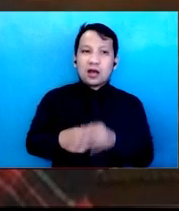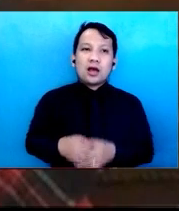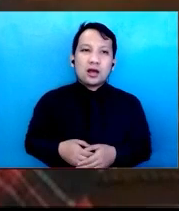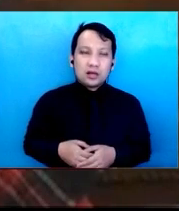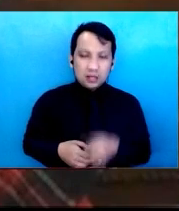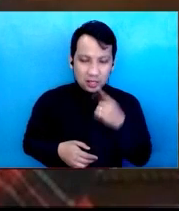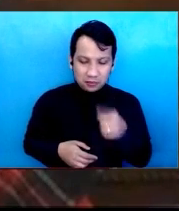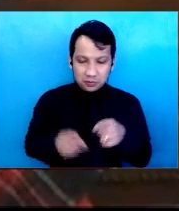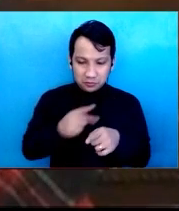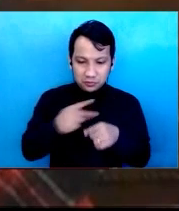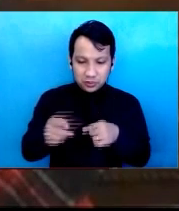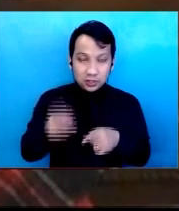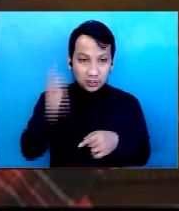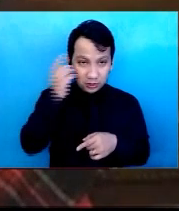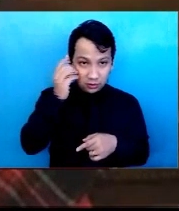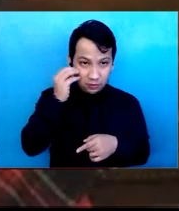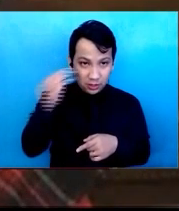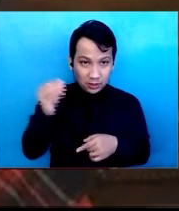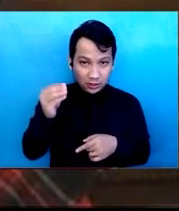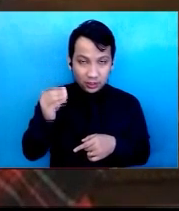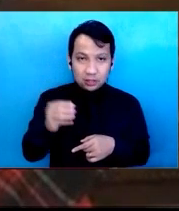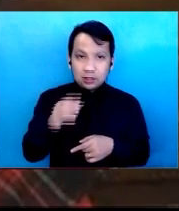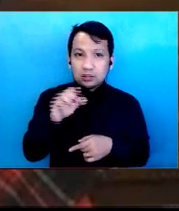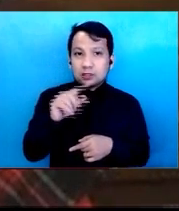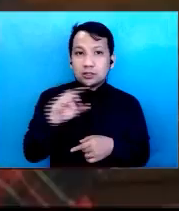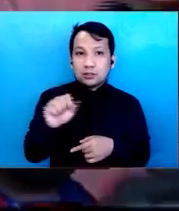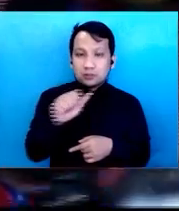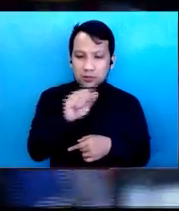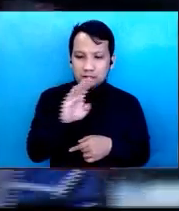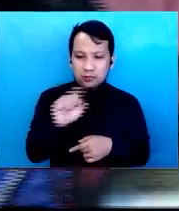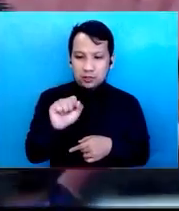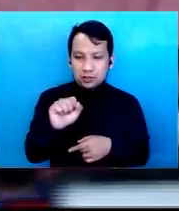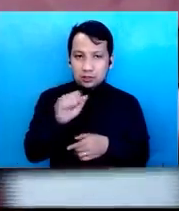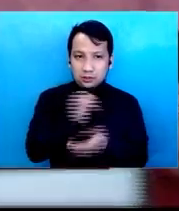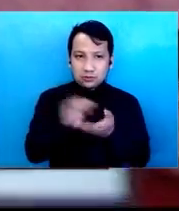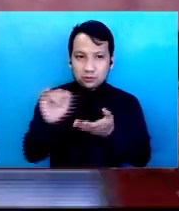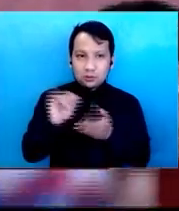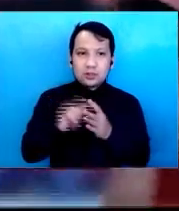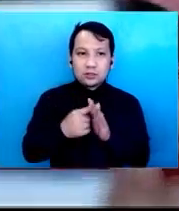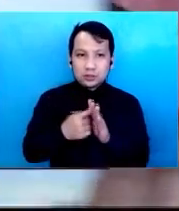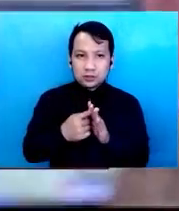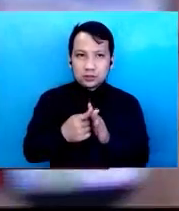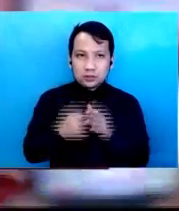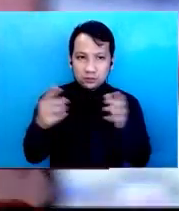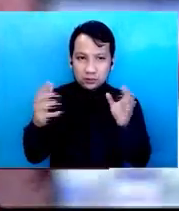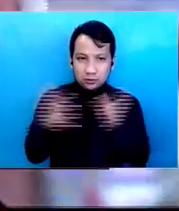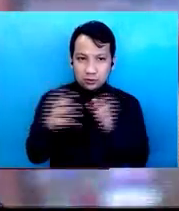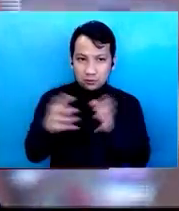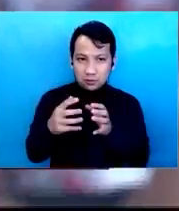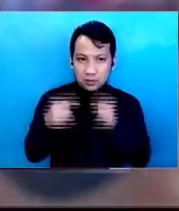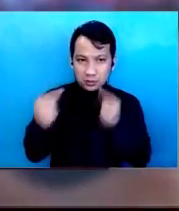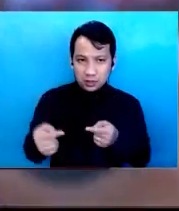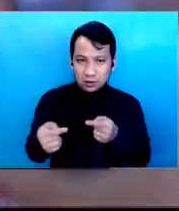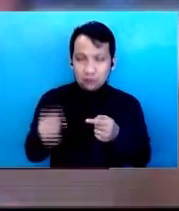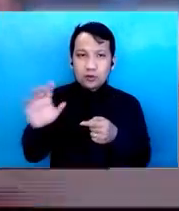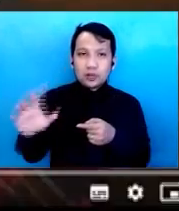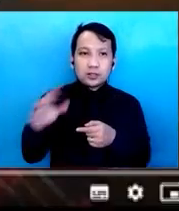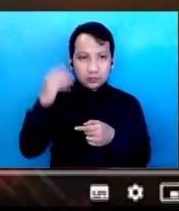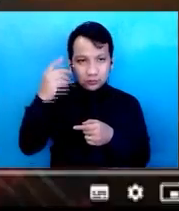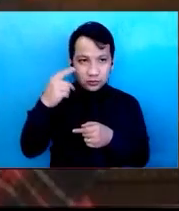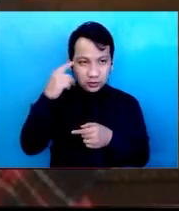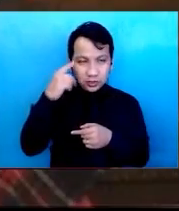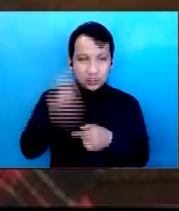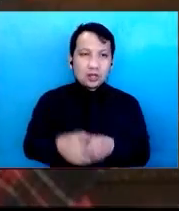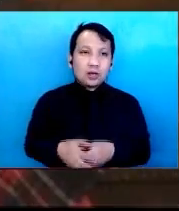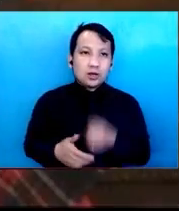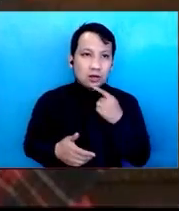ni Professor Dindo Manhit ng Strat-Based ADR Institute, nagsimula ng umiit ang labanan sa politika. Kaya tanggapin natin na